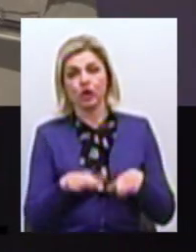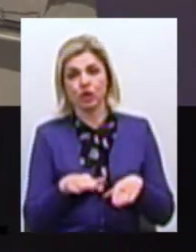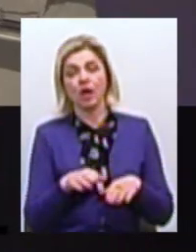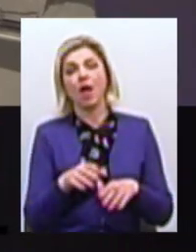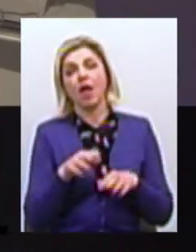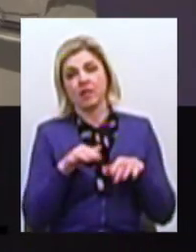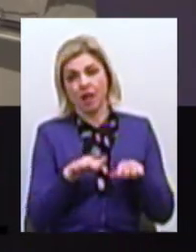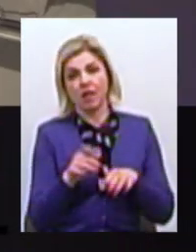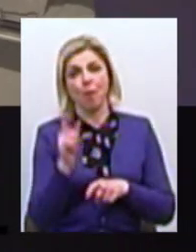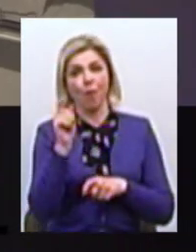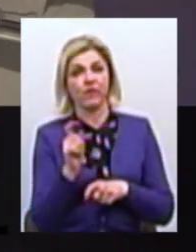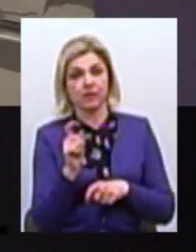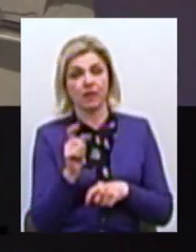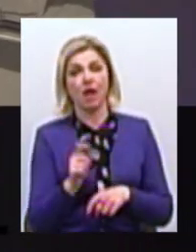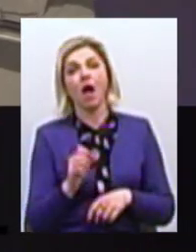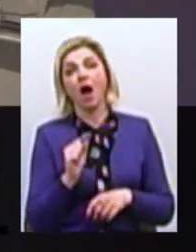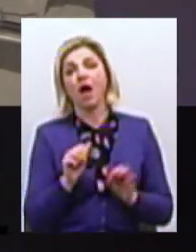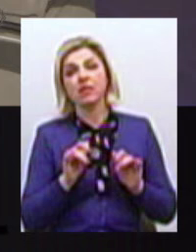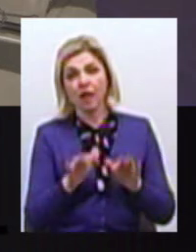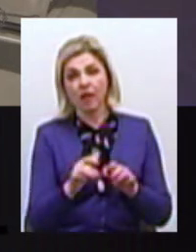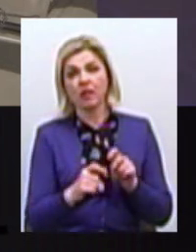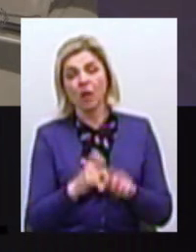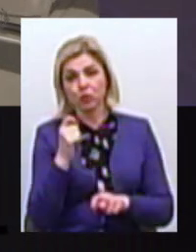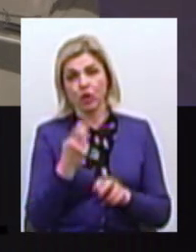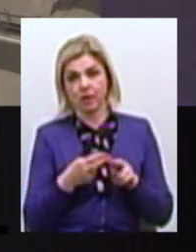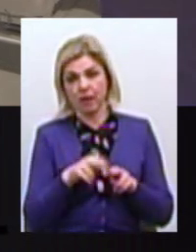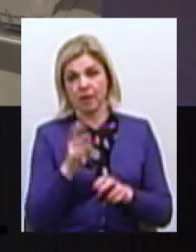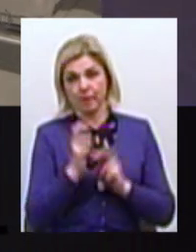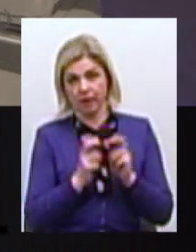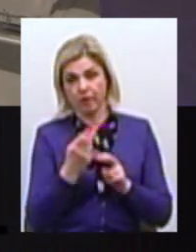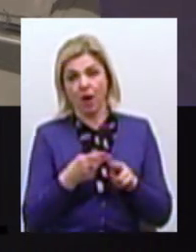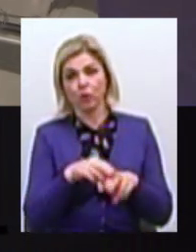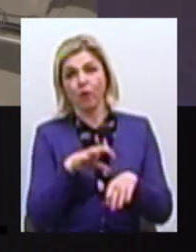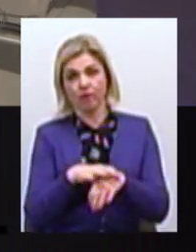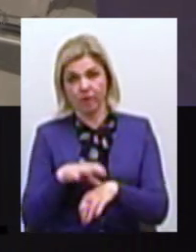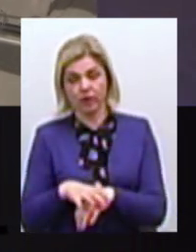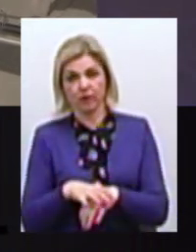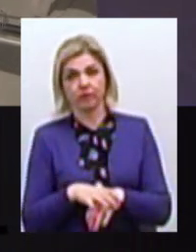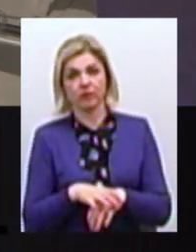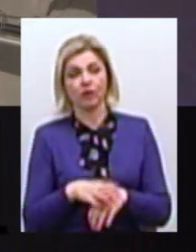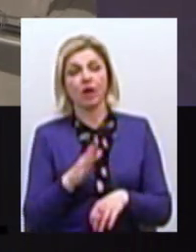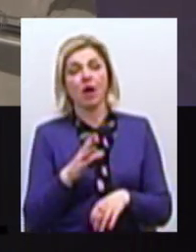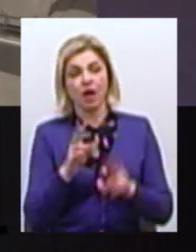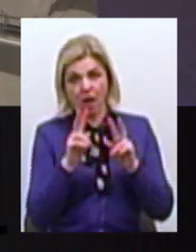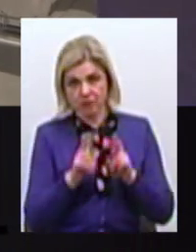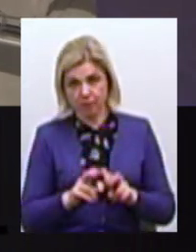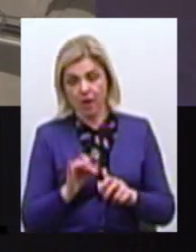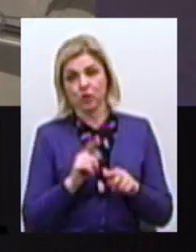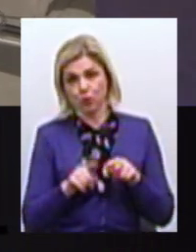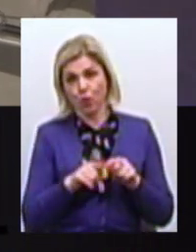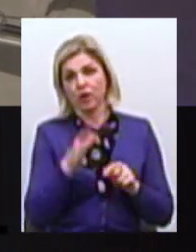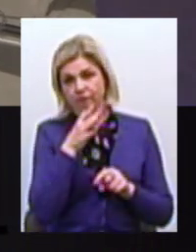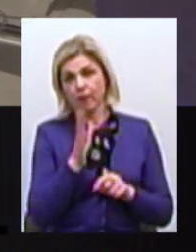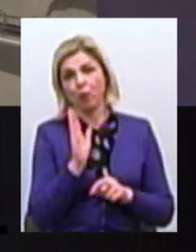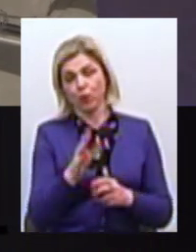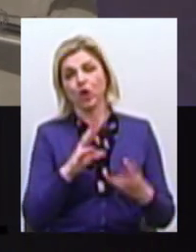подвисли. Но дела по злоупотреблениям на этом предприятии, которые были выявлены, хорошо идут, рассматриваются. И в ближайшем будущем будут